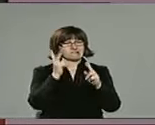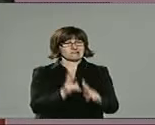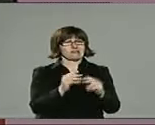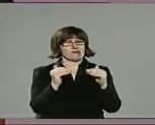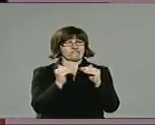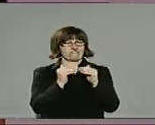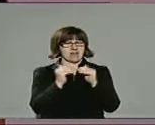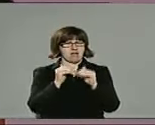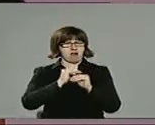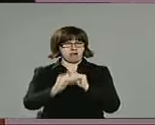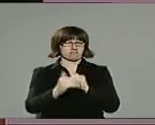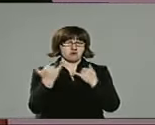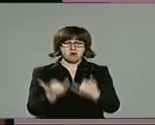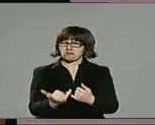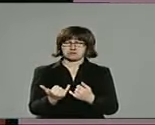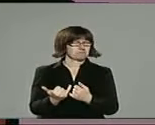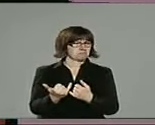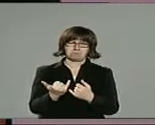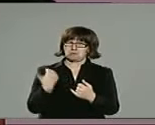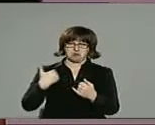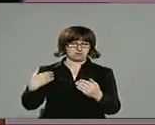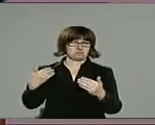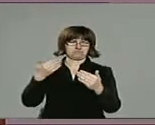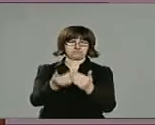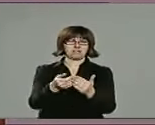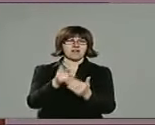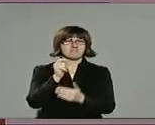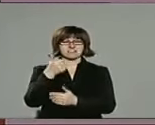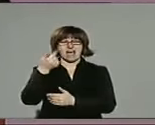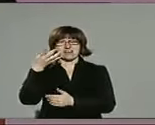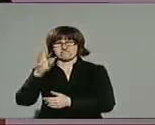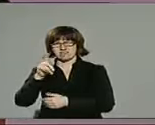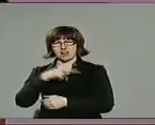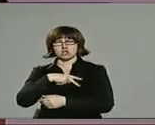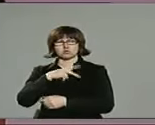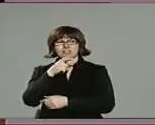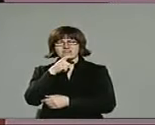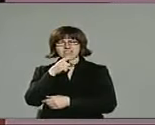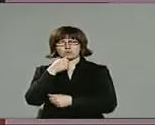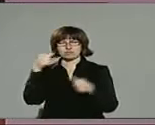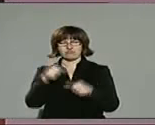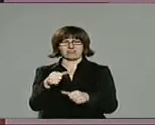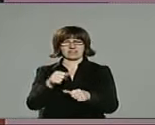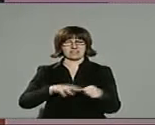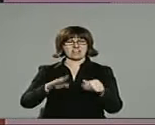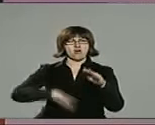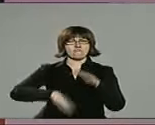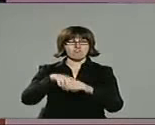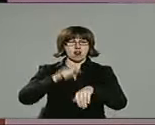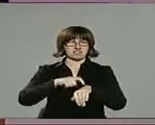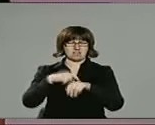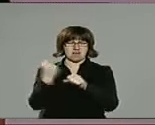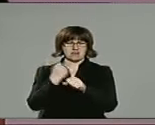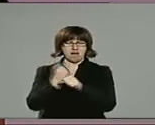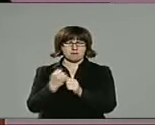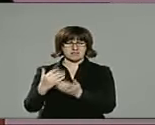fairen Land heute weit entfernt sind. Inzwischen verdient fast ein Viertel aller sozialversicherungspflichtig in Vollzeit